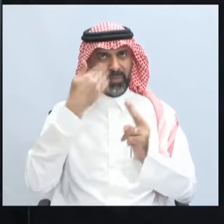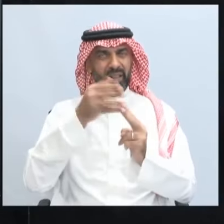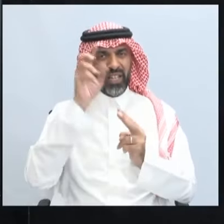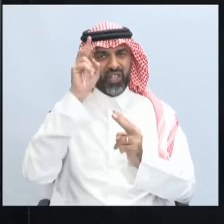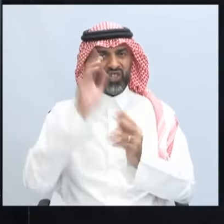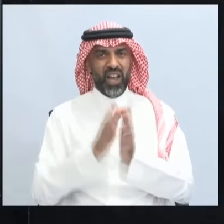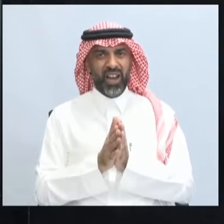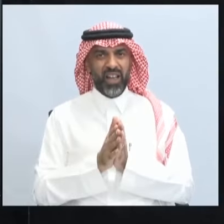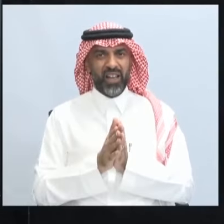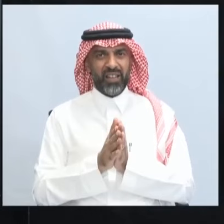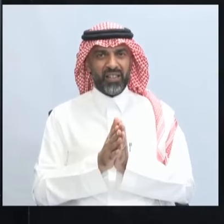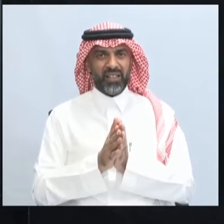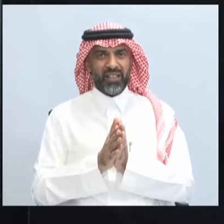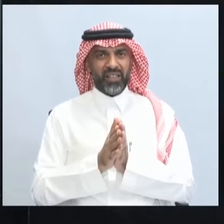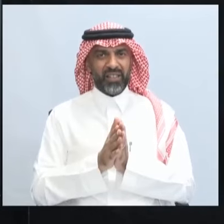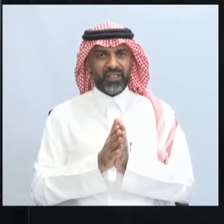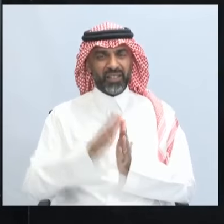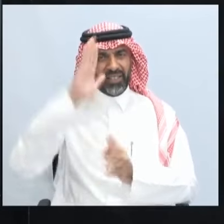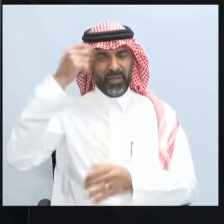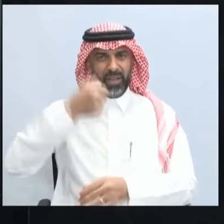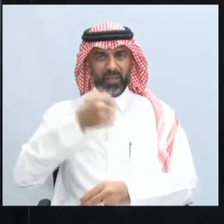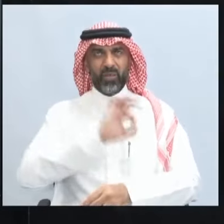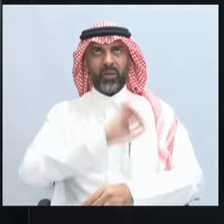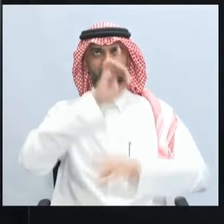درس قادم هذا والله اعلم وصلى الله وسلم على نبينا محمد